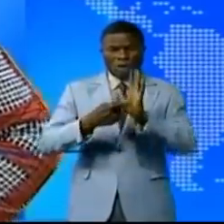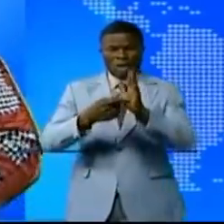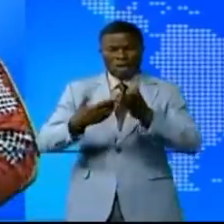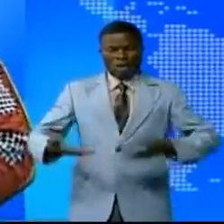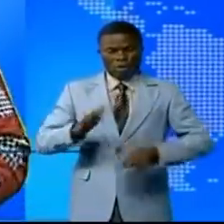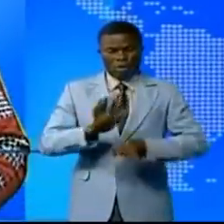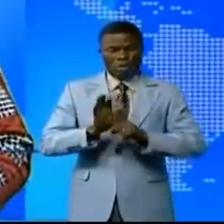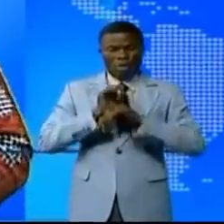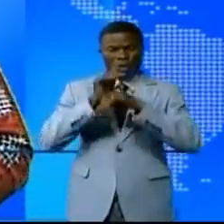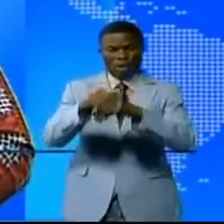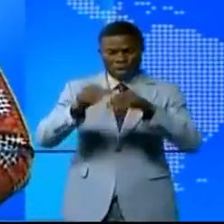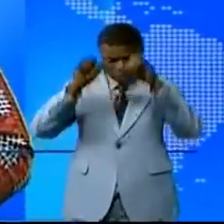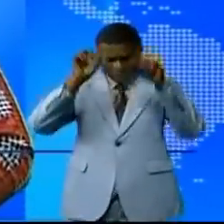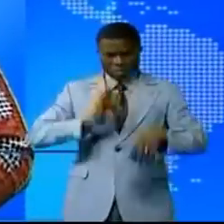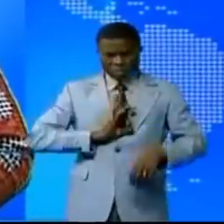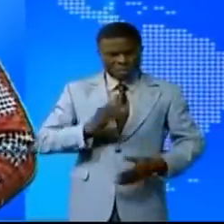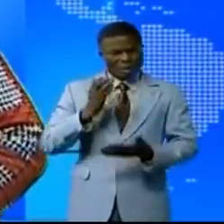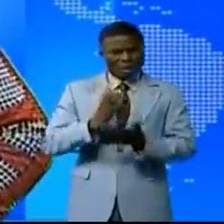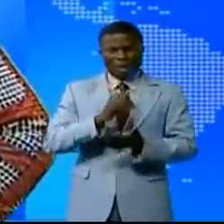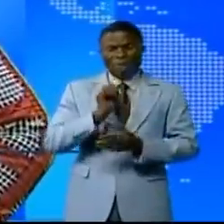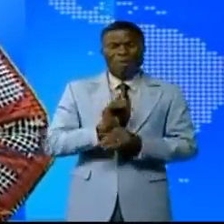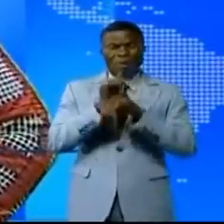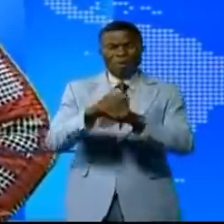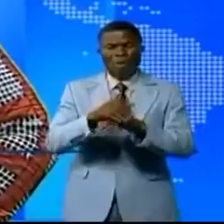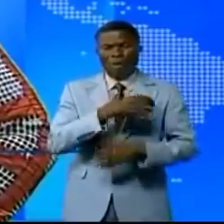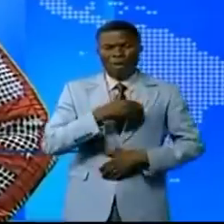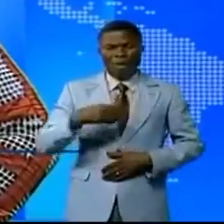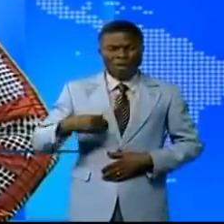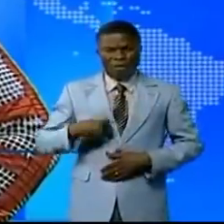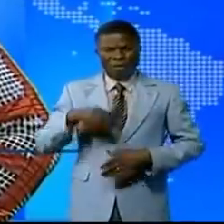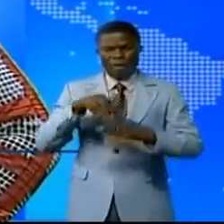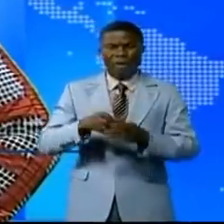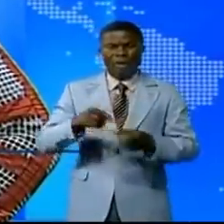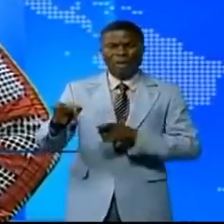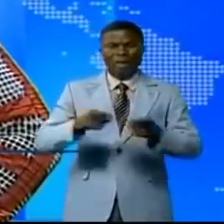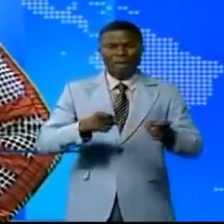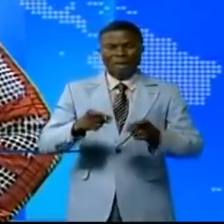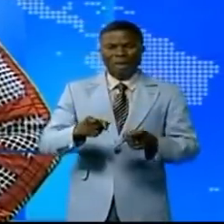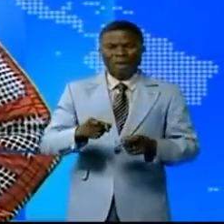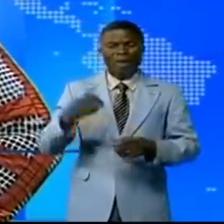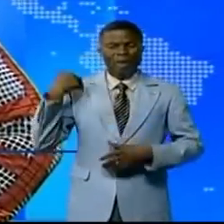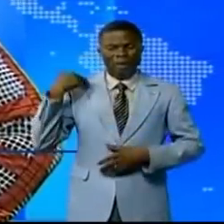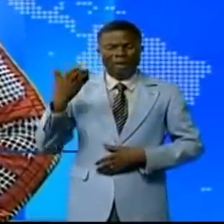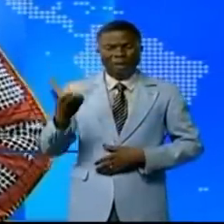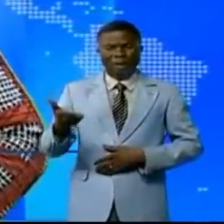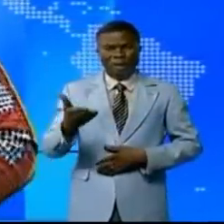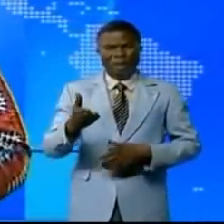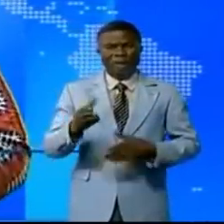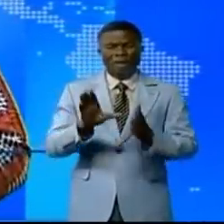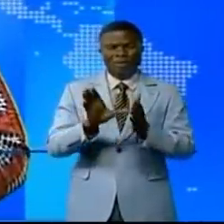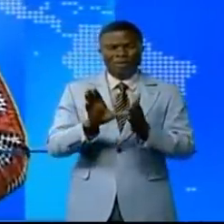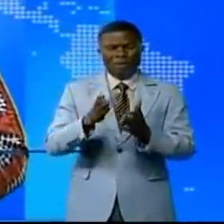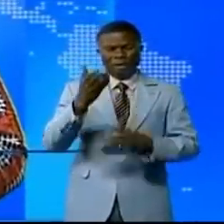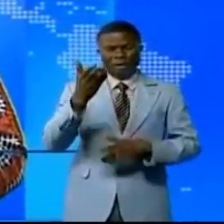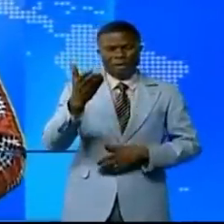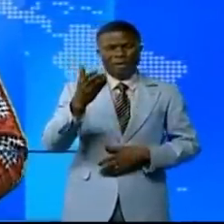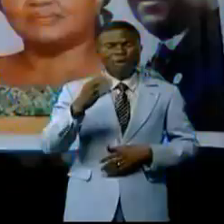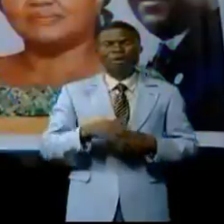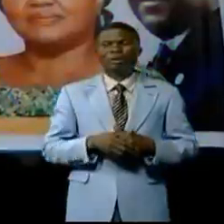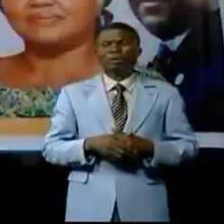de l'État qui ne cesse d'impliquer la femme dans la gestion de la chose publique. La suite dans ce